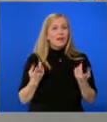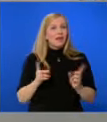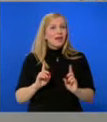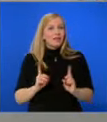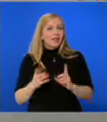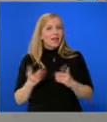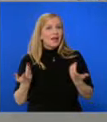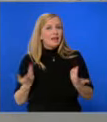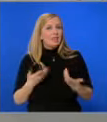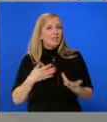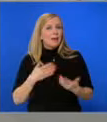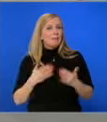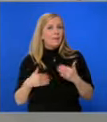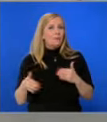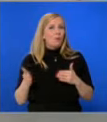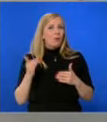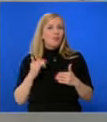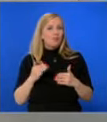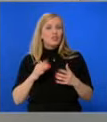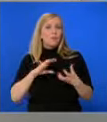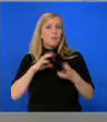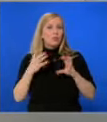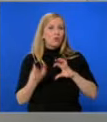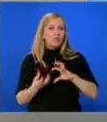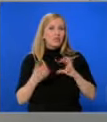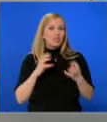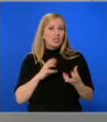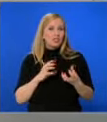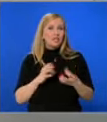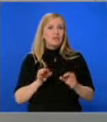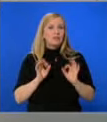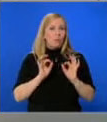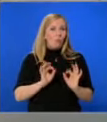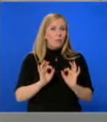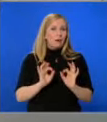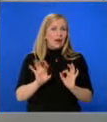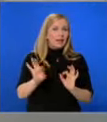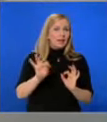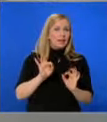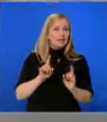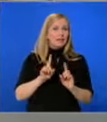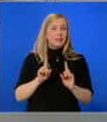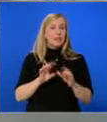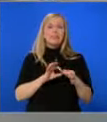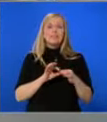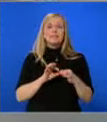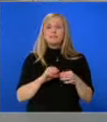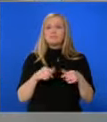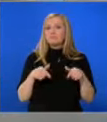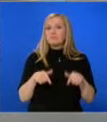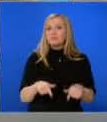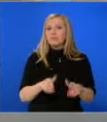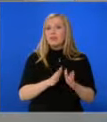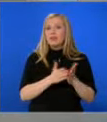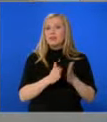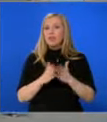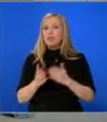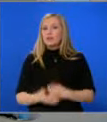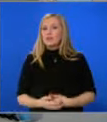че ще има повече политически определени, да кажем, а независими членове на този прокурорски